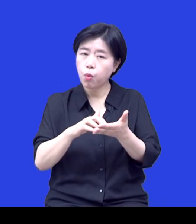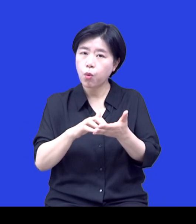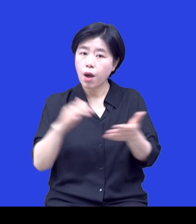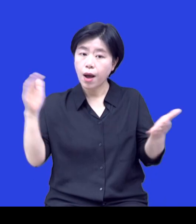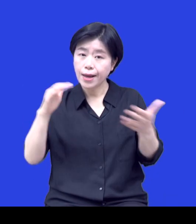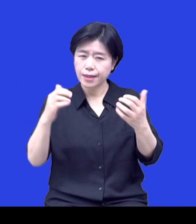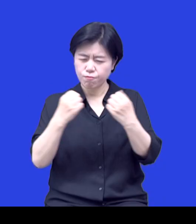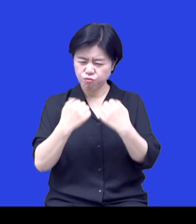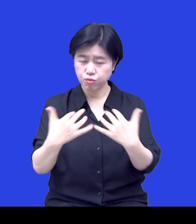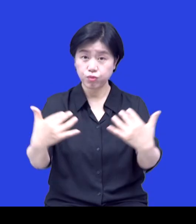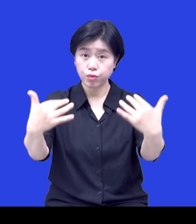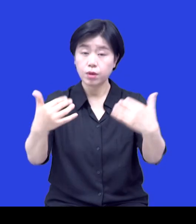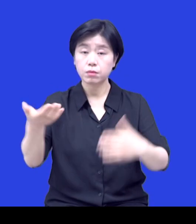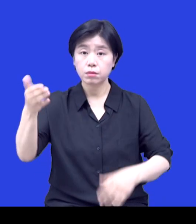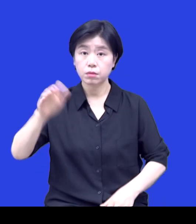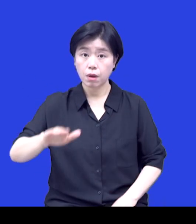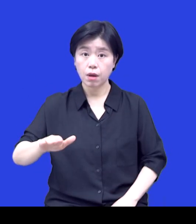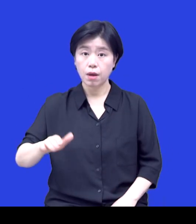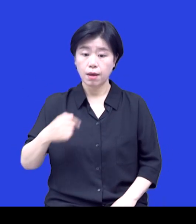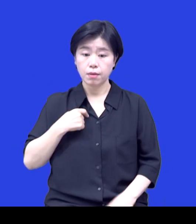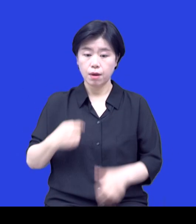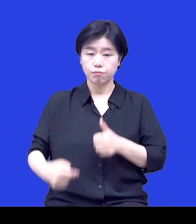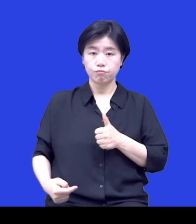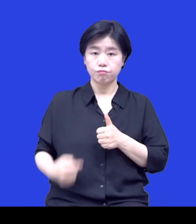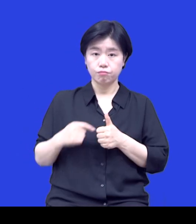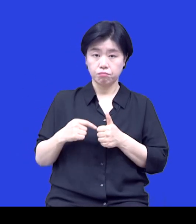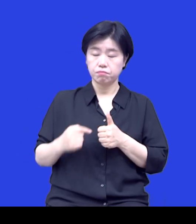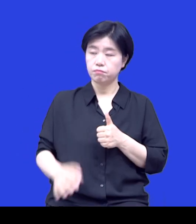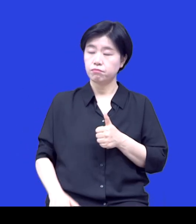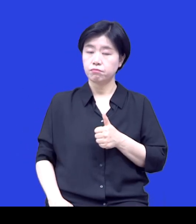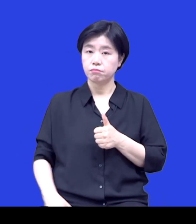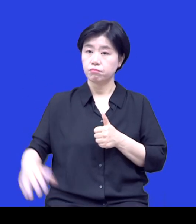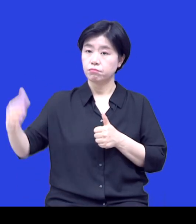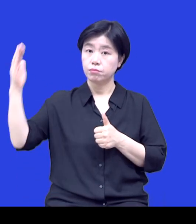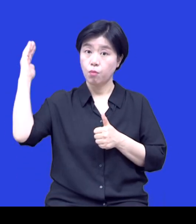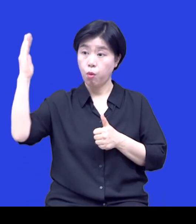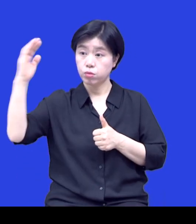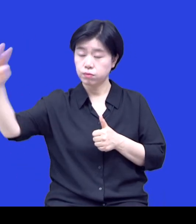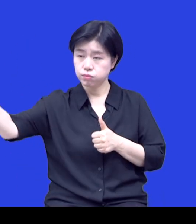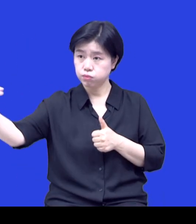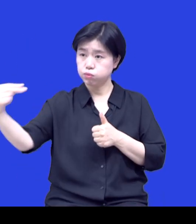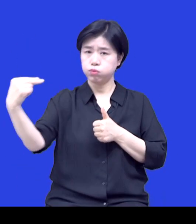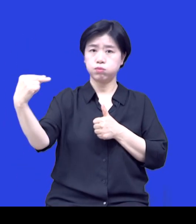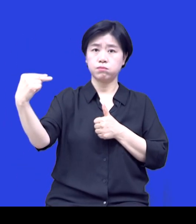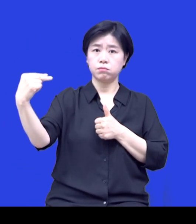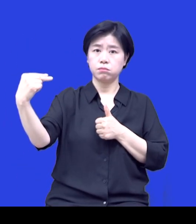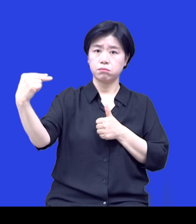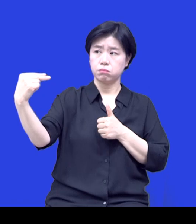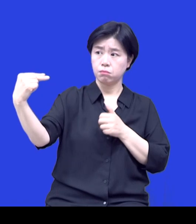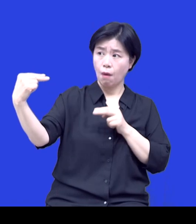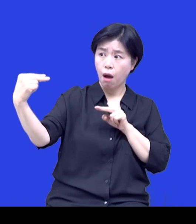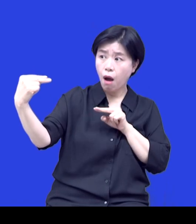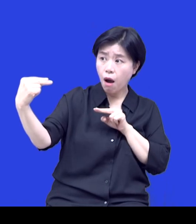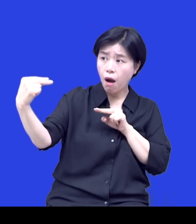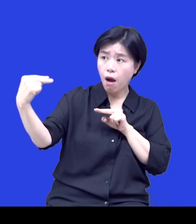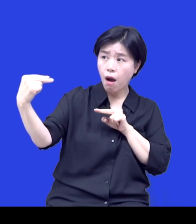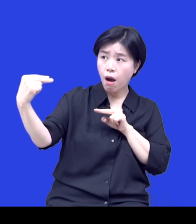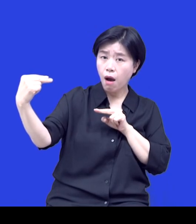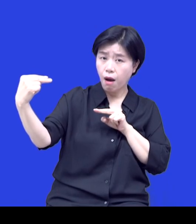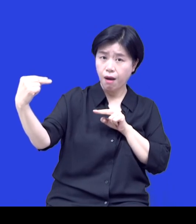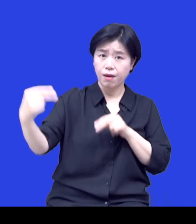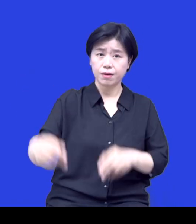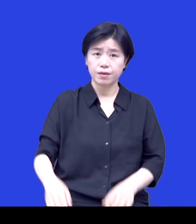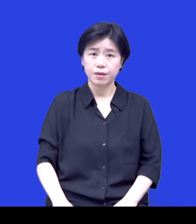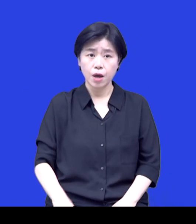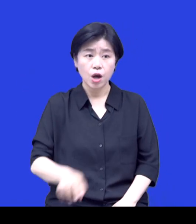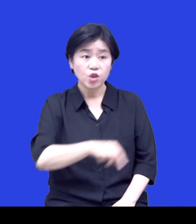이쪽을 딱 보면서 네. 계속 그래서 제가 굉장히 불편한 거 있죠. 몸을 틀어야죠. 너희들 중에 몇 그렇죠. 명은